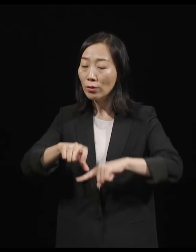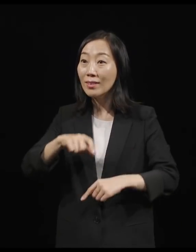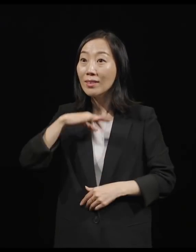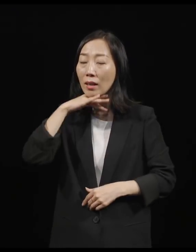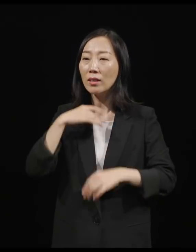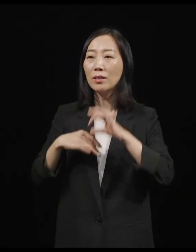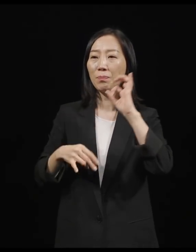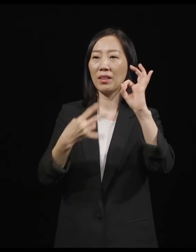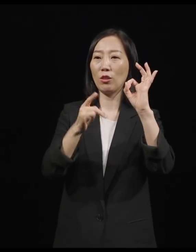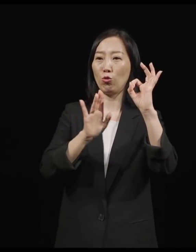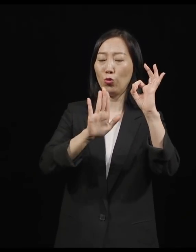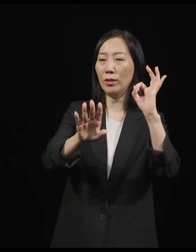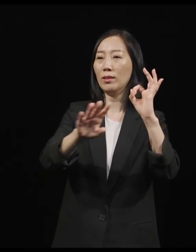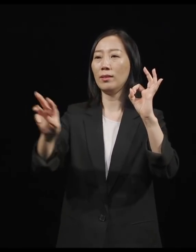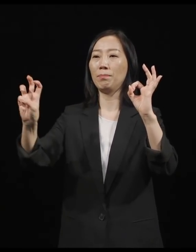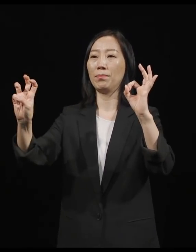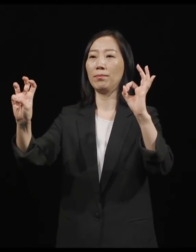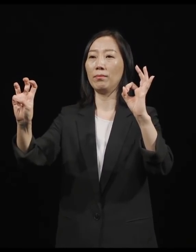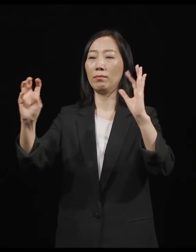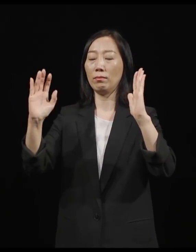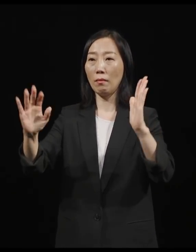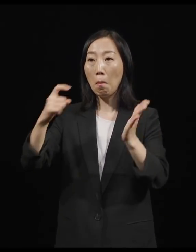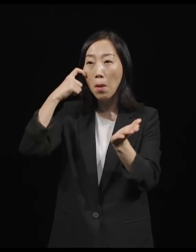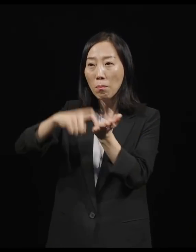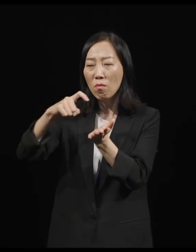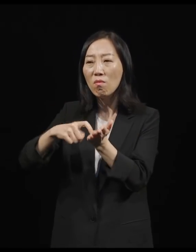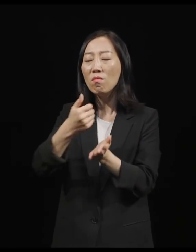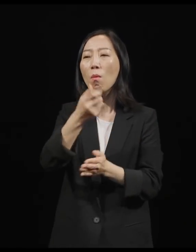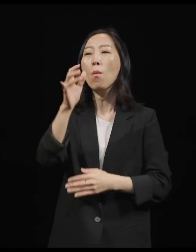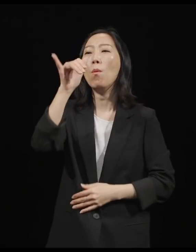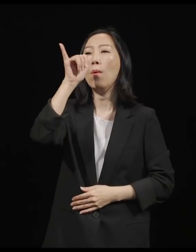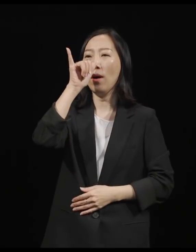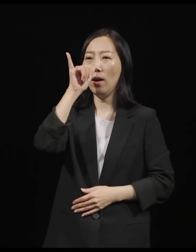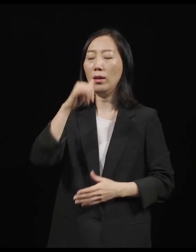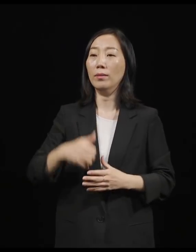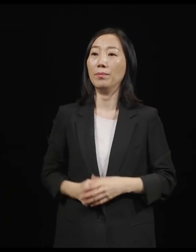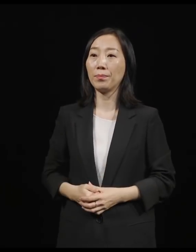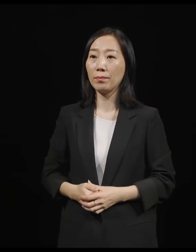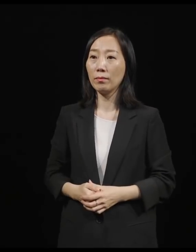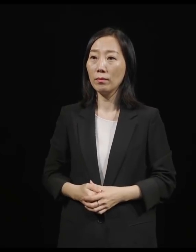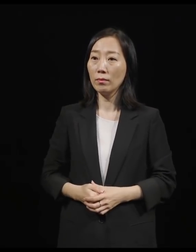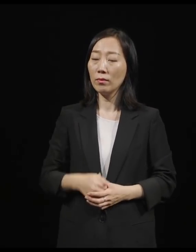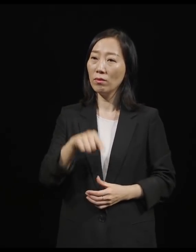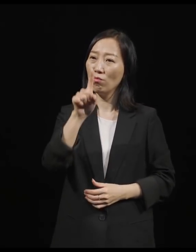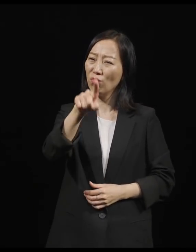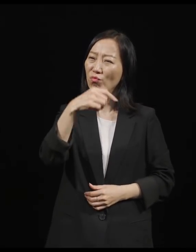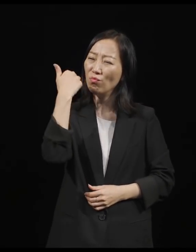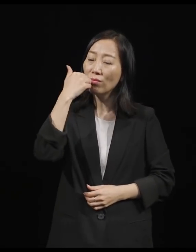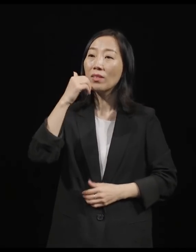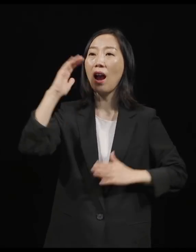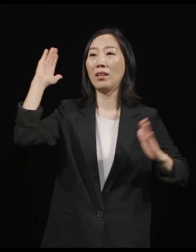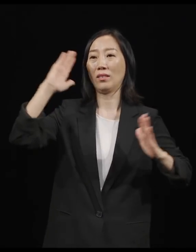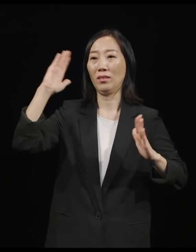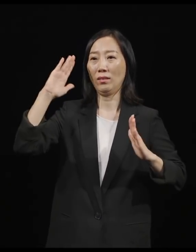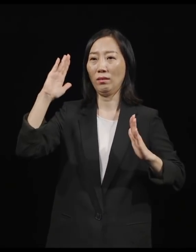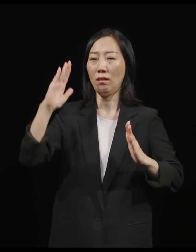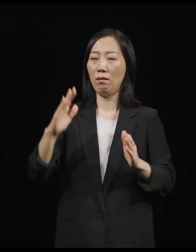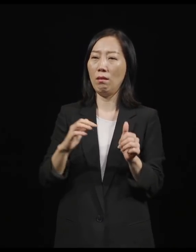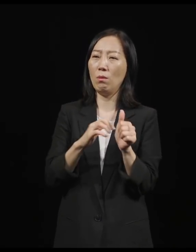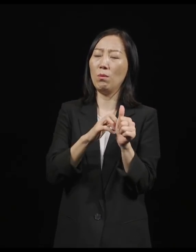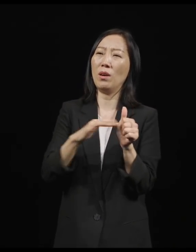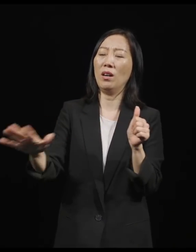10대 후반에서 30대 초반에 많이 발병된다고 합니다. 어떤 분은 학창시절 겪은